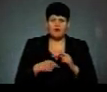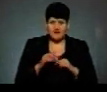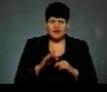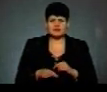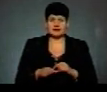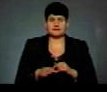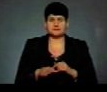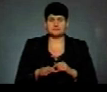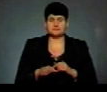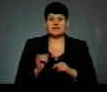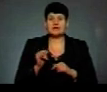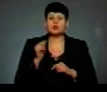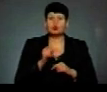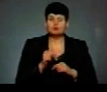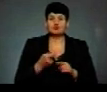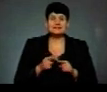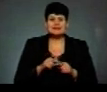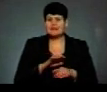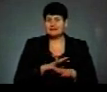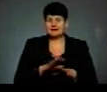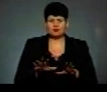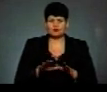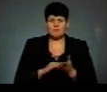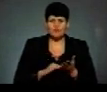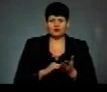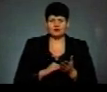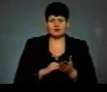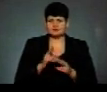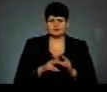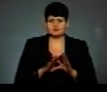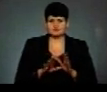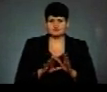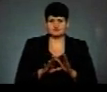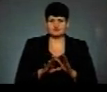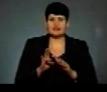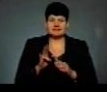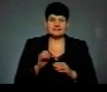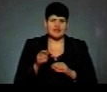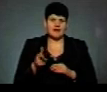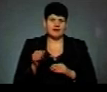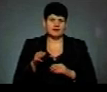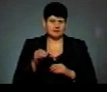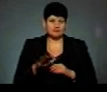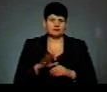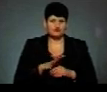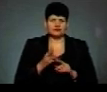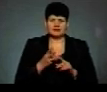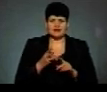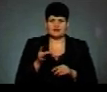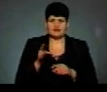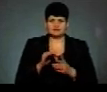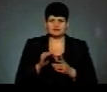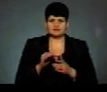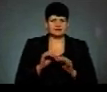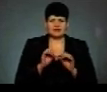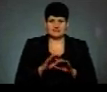і тому це не була, ще раз повторю, остання крапка. Хоча, звісно, негатив був, тому що третій шанс не складений, звісно, що це